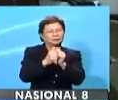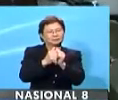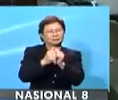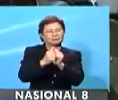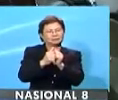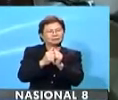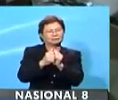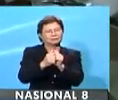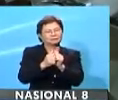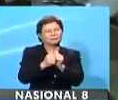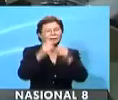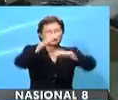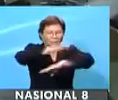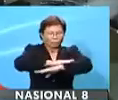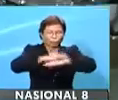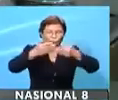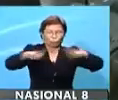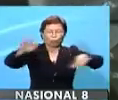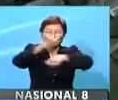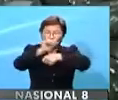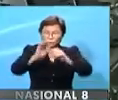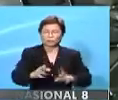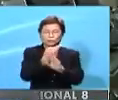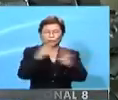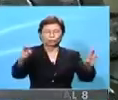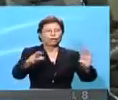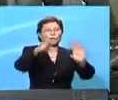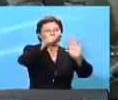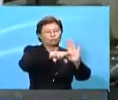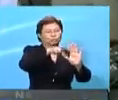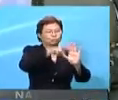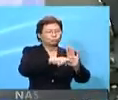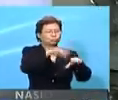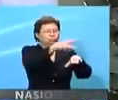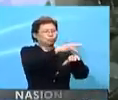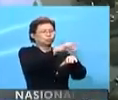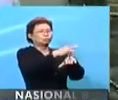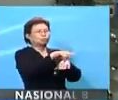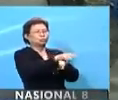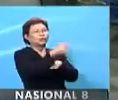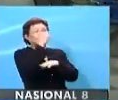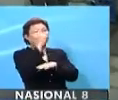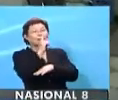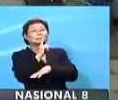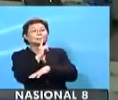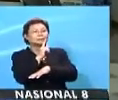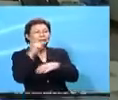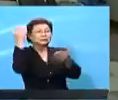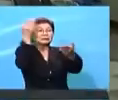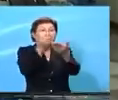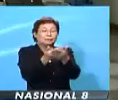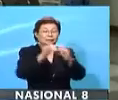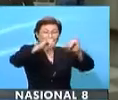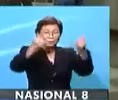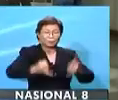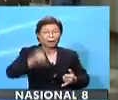sudah dibuka, petugas sudah bersiap sedia, cuma kerusinya masih lagi kosong kerana saya pasti tak kala tibanya jemaah ke maktab